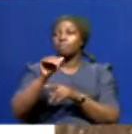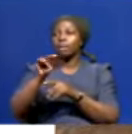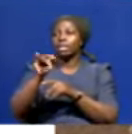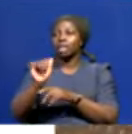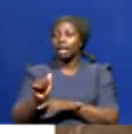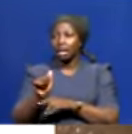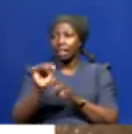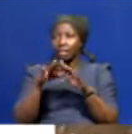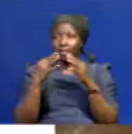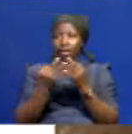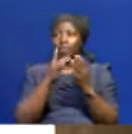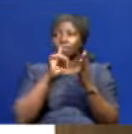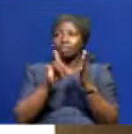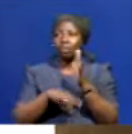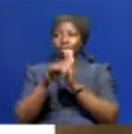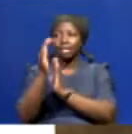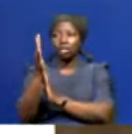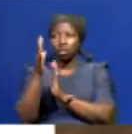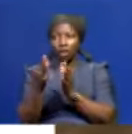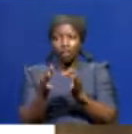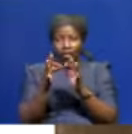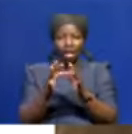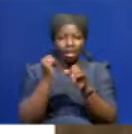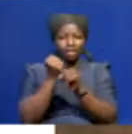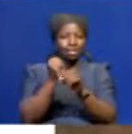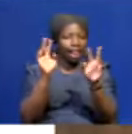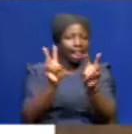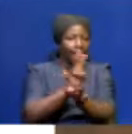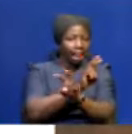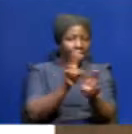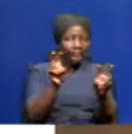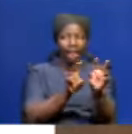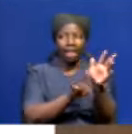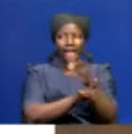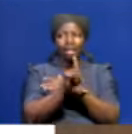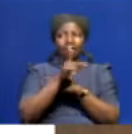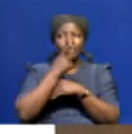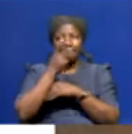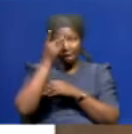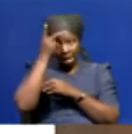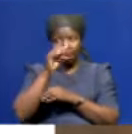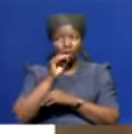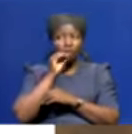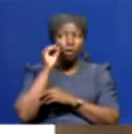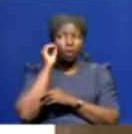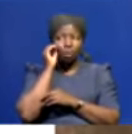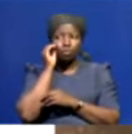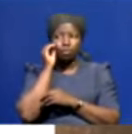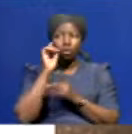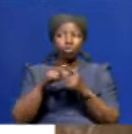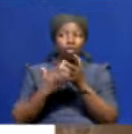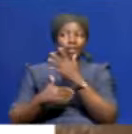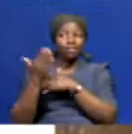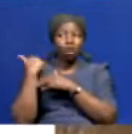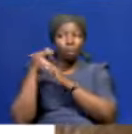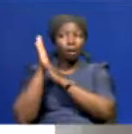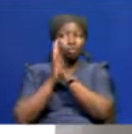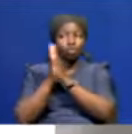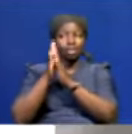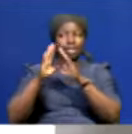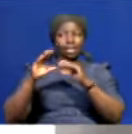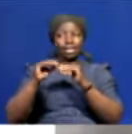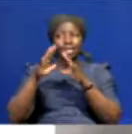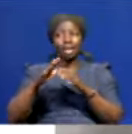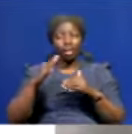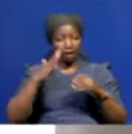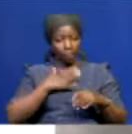security officers further conducted a security search at the home of the parents to the ex-Mungiki leader. Kwangu hakuna maandamano,